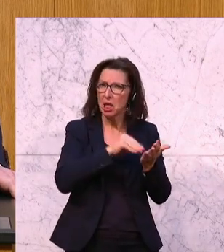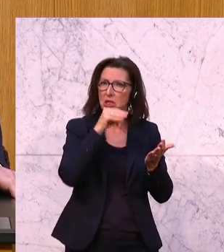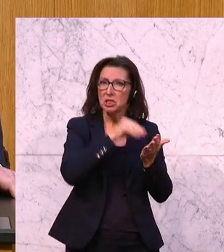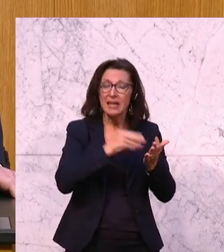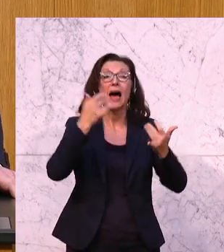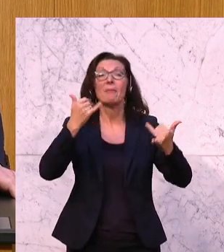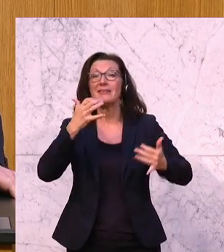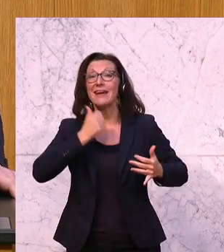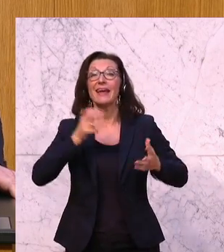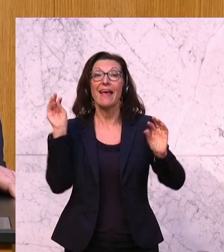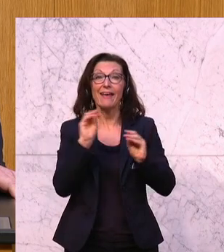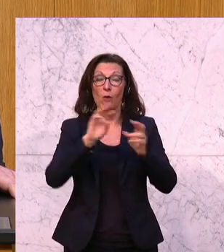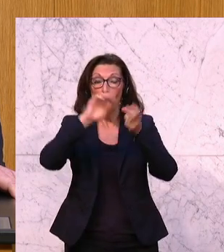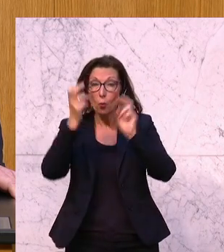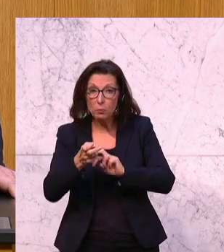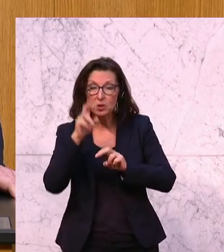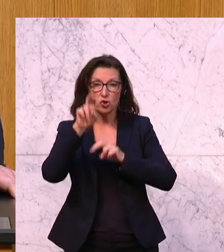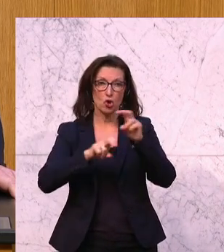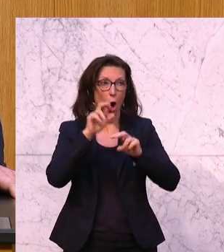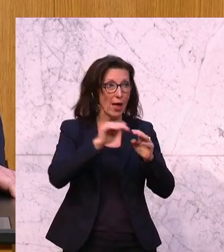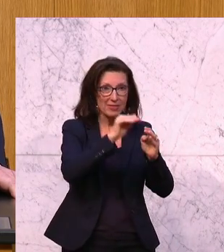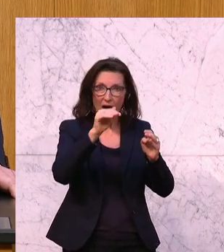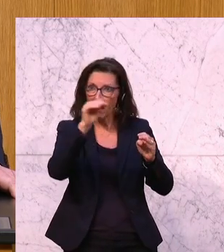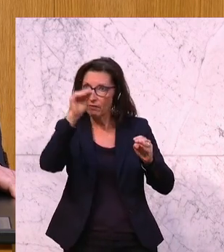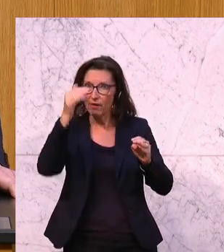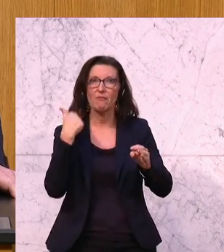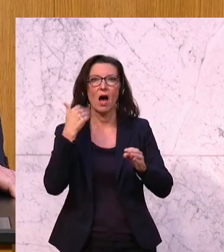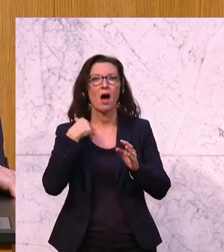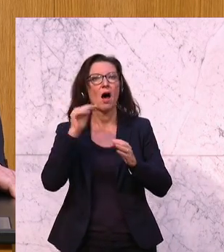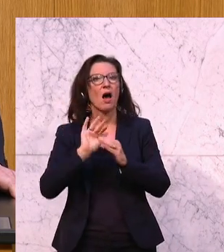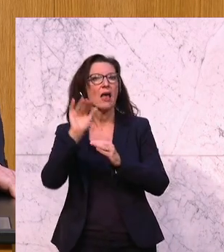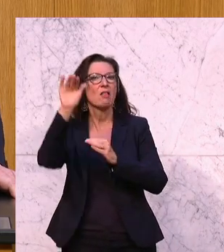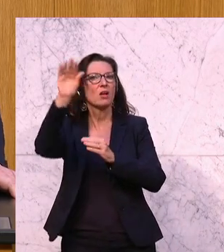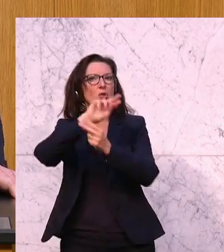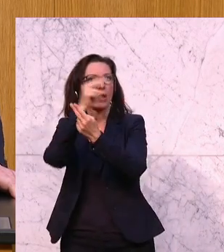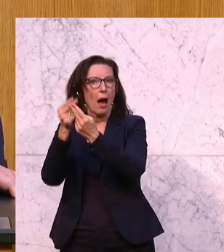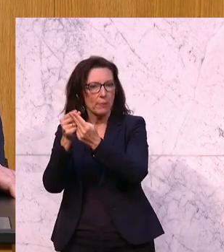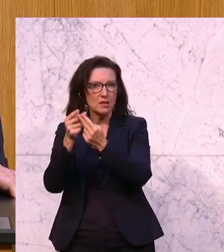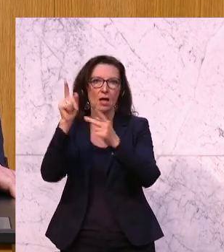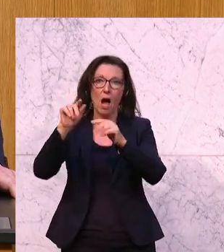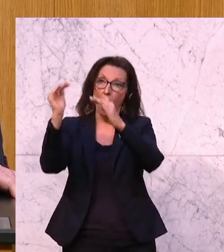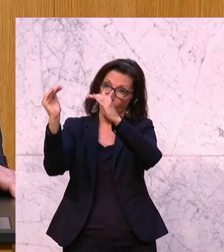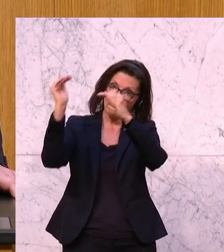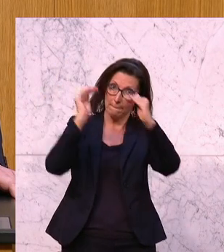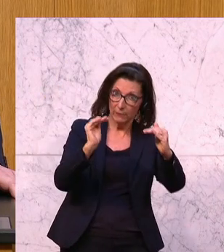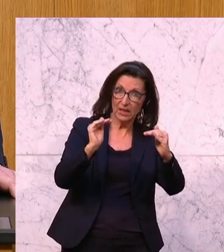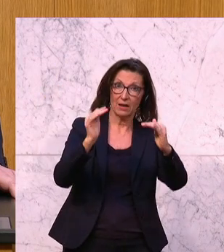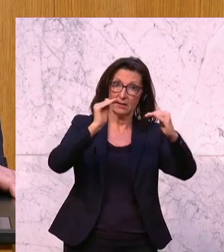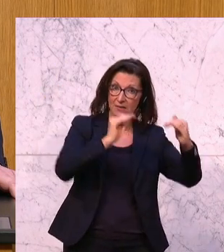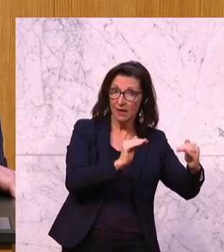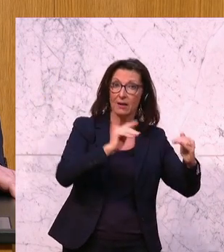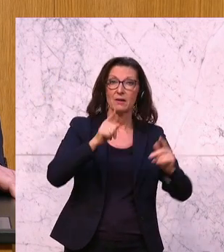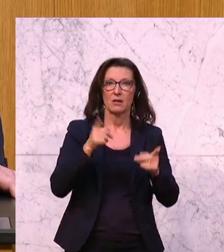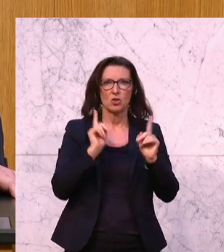geschafft umzusetzen, die Steuertarifstufen an die Inflation auch angepasst. Wir haben die Steuertarifstufen auch gesenkt, damit den Menschen mehr netto